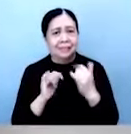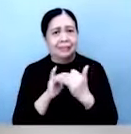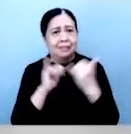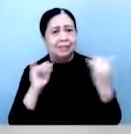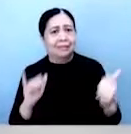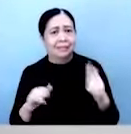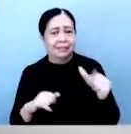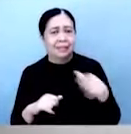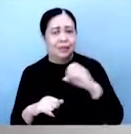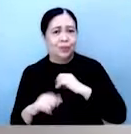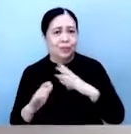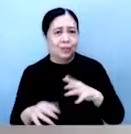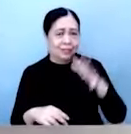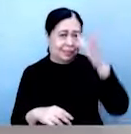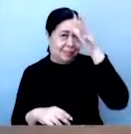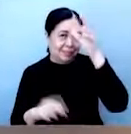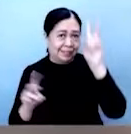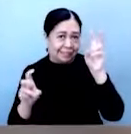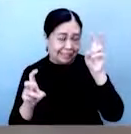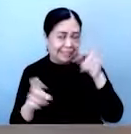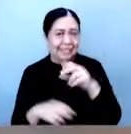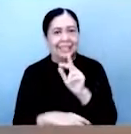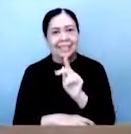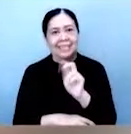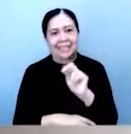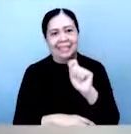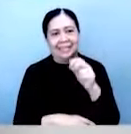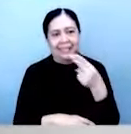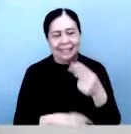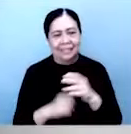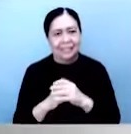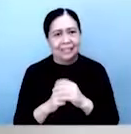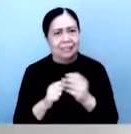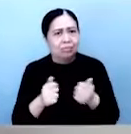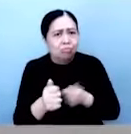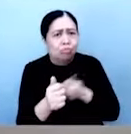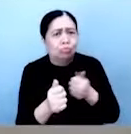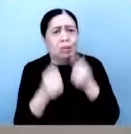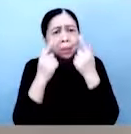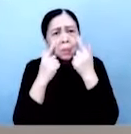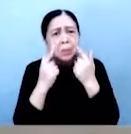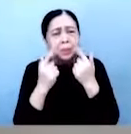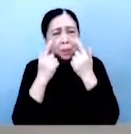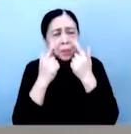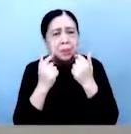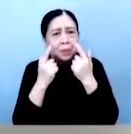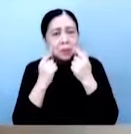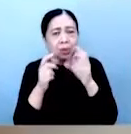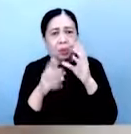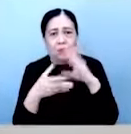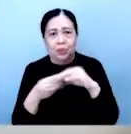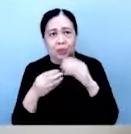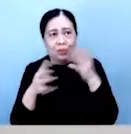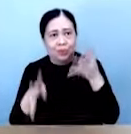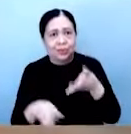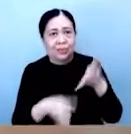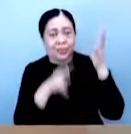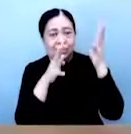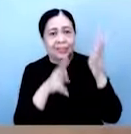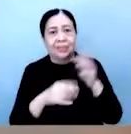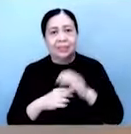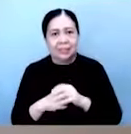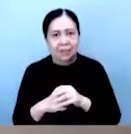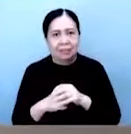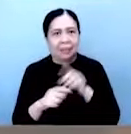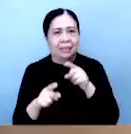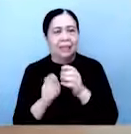daddy na si Kenneth. Todo habol ang aso habang tila umiiyak. Kwento ng uploader na si Shaira Villagracia, si man